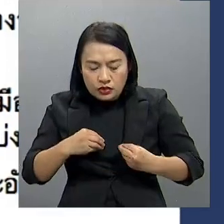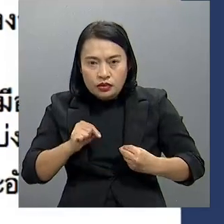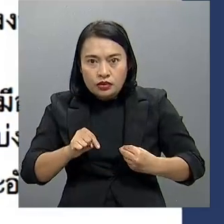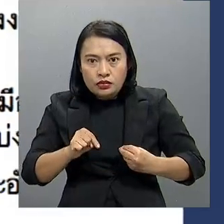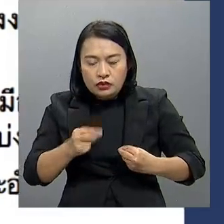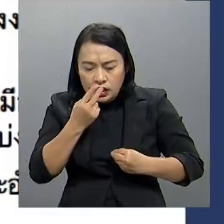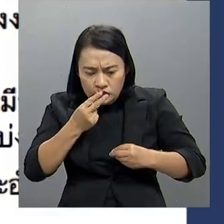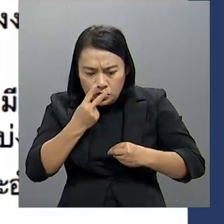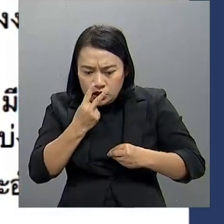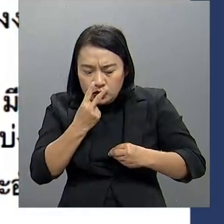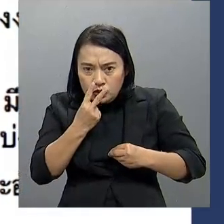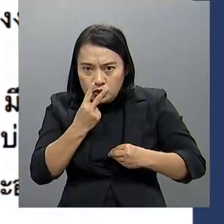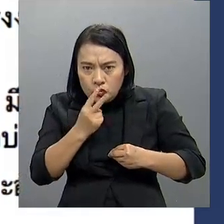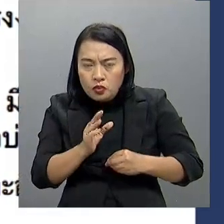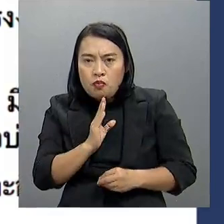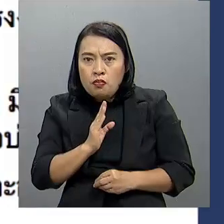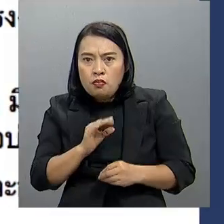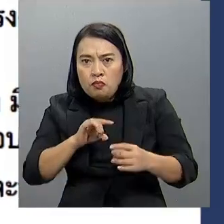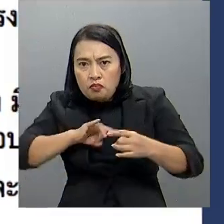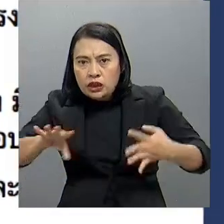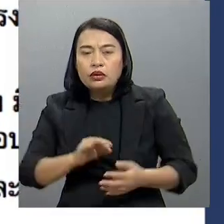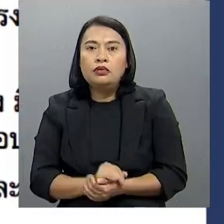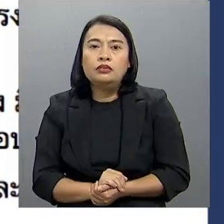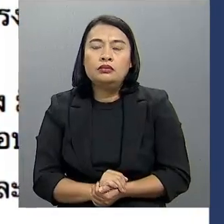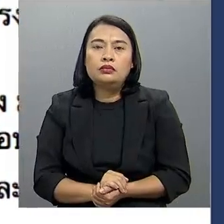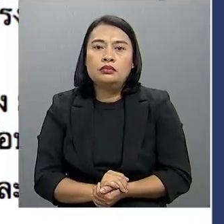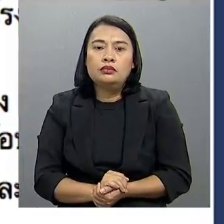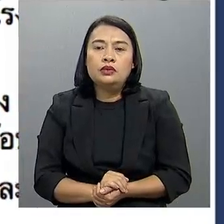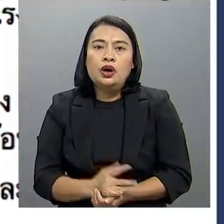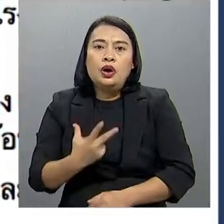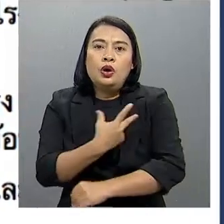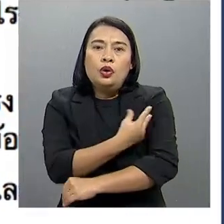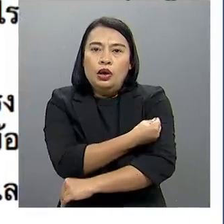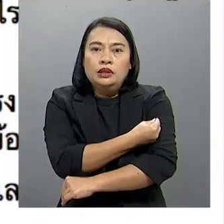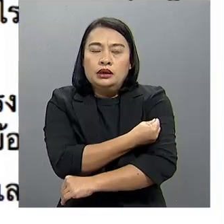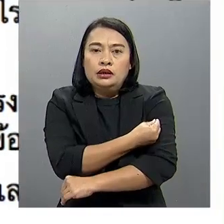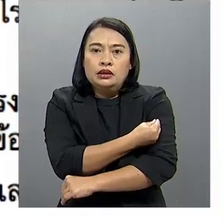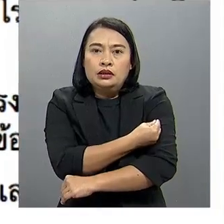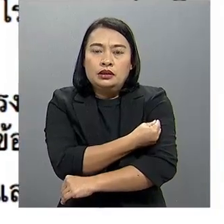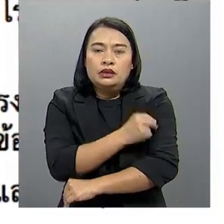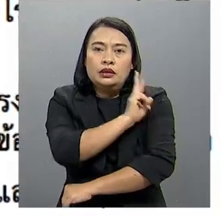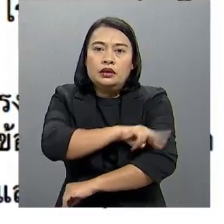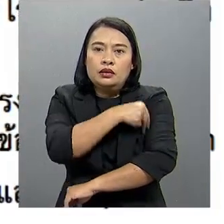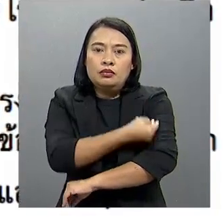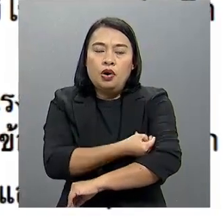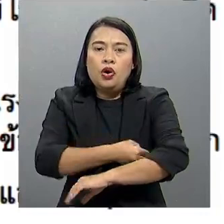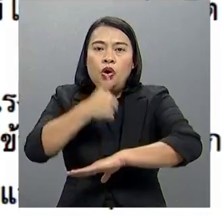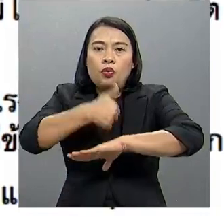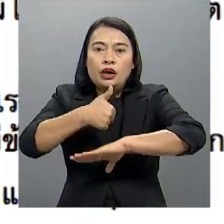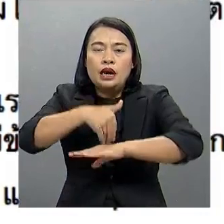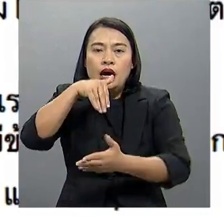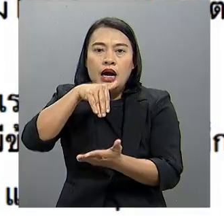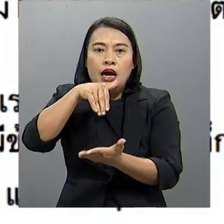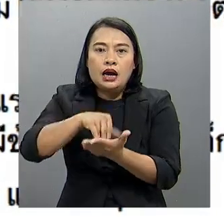ส่วนประเด็นเกี่ยวกับวัคซีนคอ Visit 9ศาสตราจารย์ในพาร์ทยงภู่วรวรรณหัวหน้าศูนย์เชี่ยวชาญเฉพาะด้านไวรัส